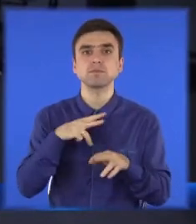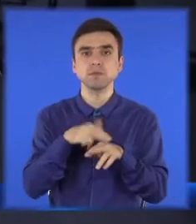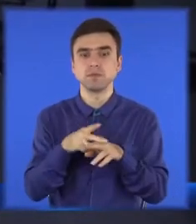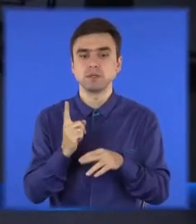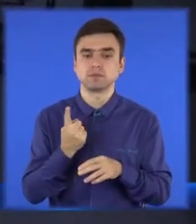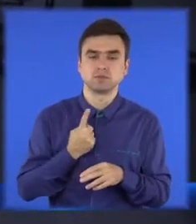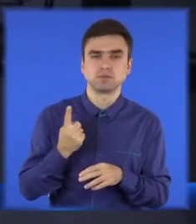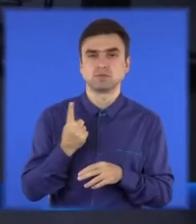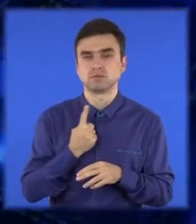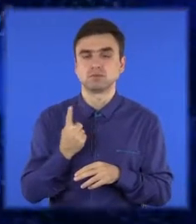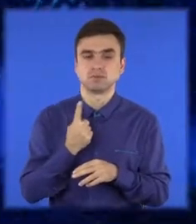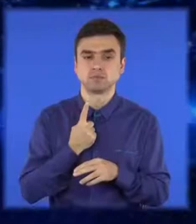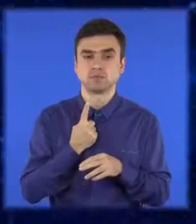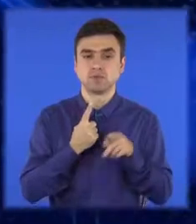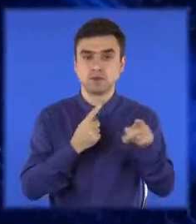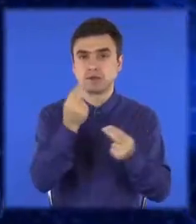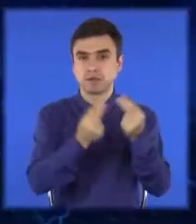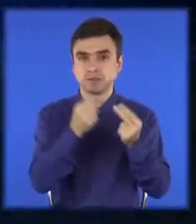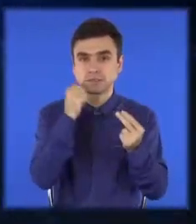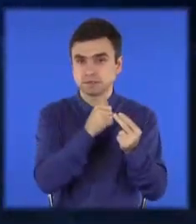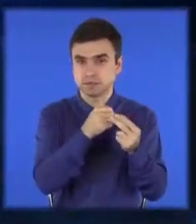група ігроманів.